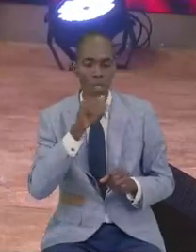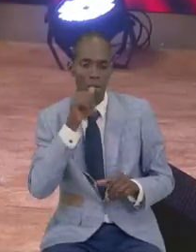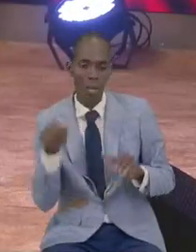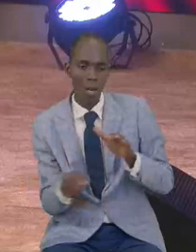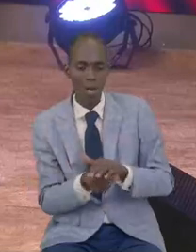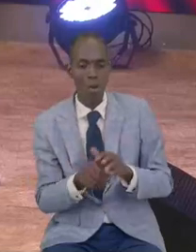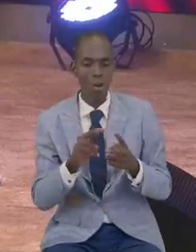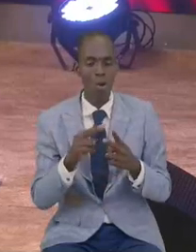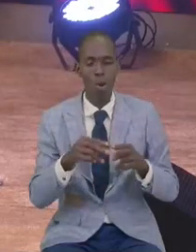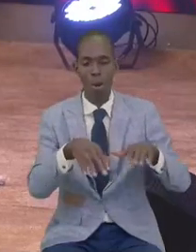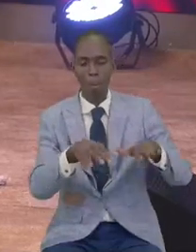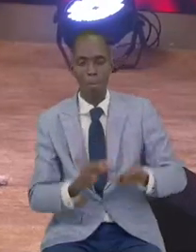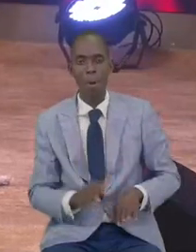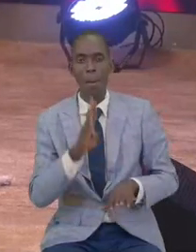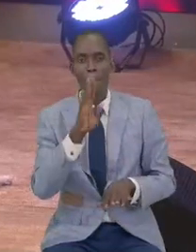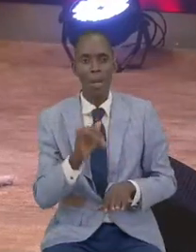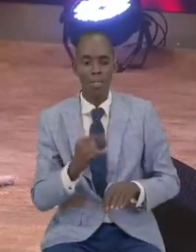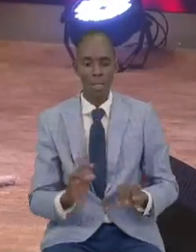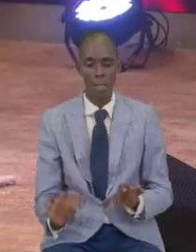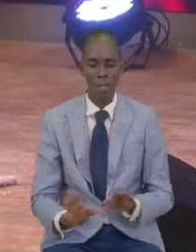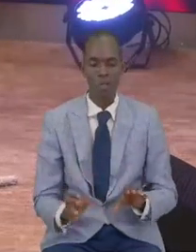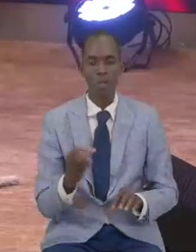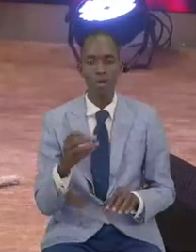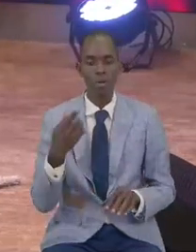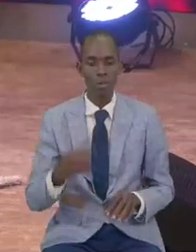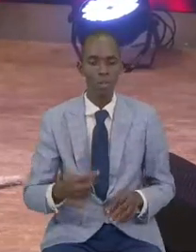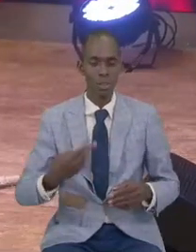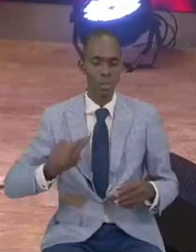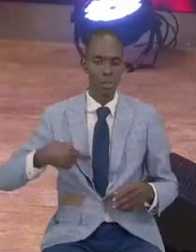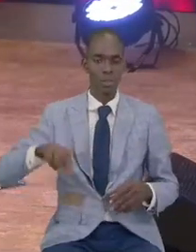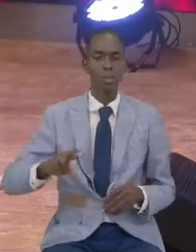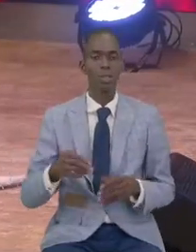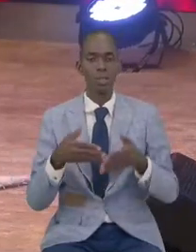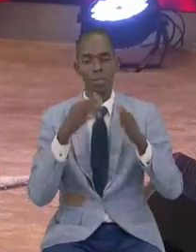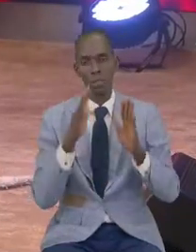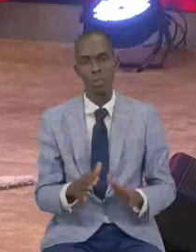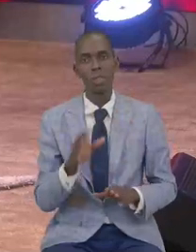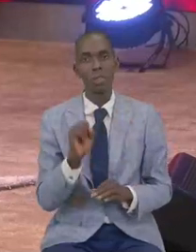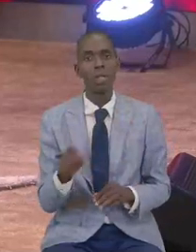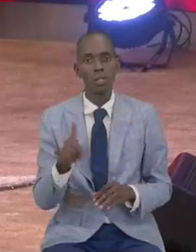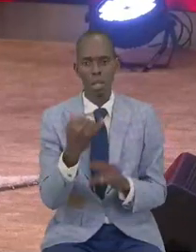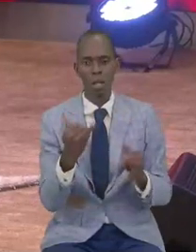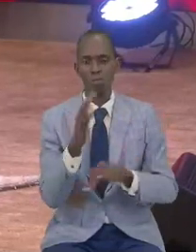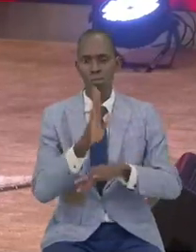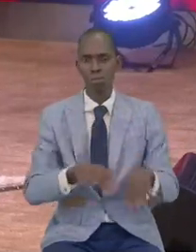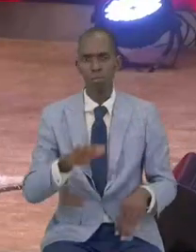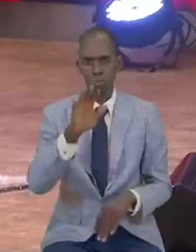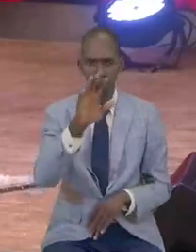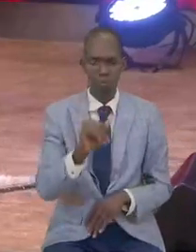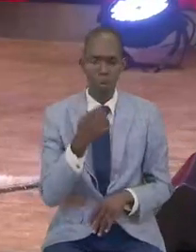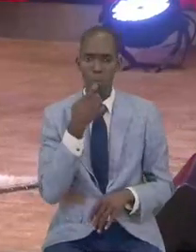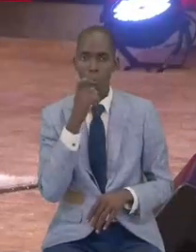ensevelue, l'action des pharisiens et des sadducéens. Alors, et les ayant appelés, il leur